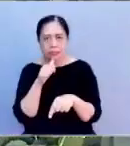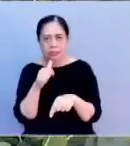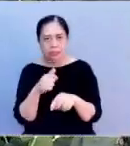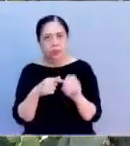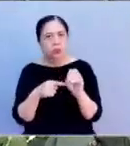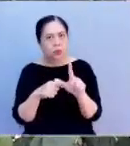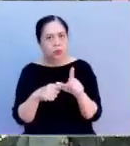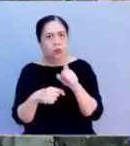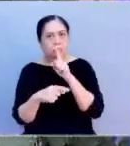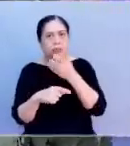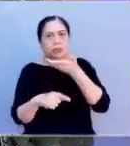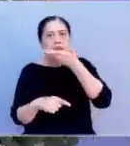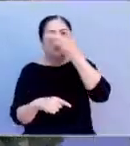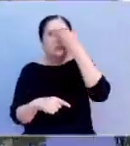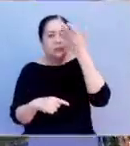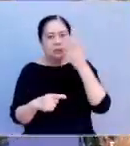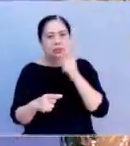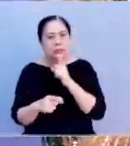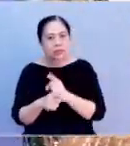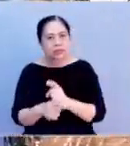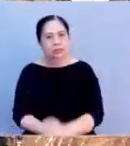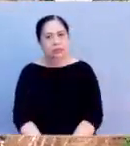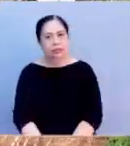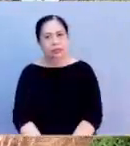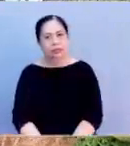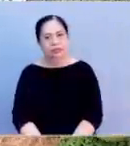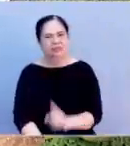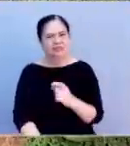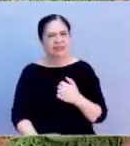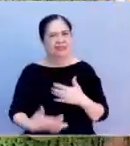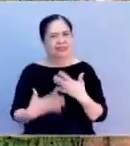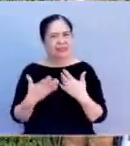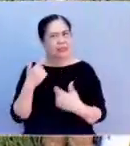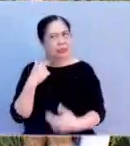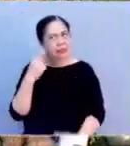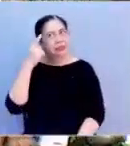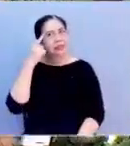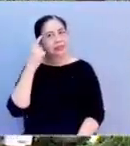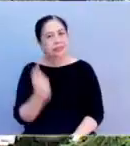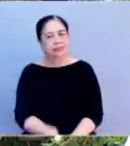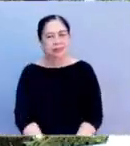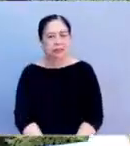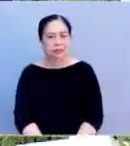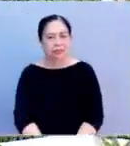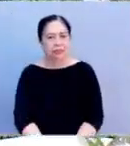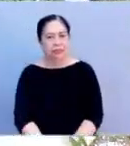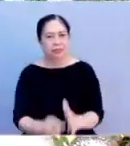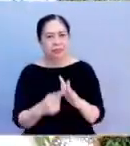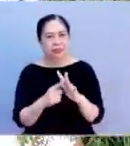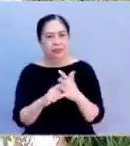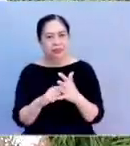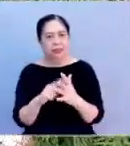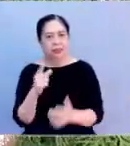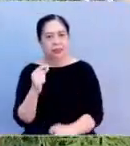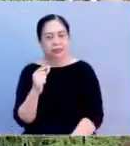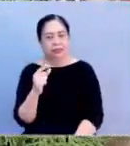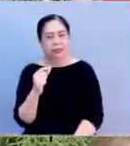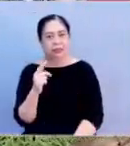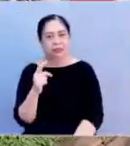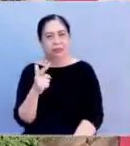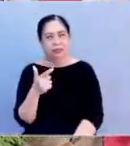may amoy. Abby, anong inspirasyon mo? Bakit mo ito naisipan? Nag-start po ako 2020, pandemic din.